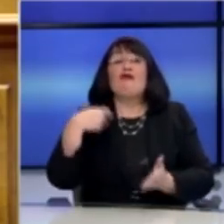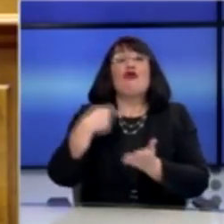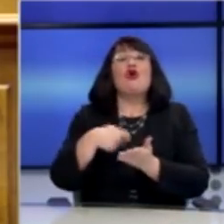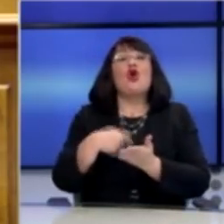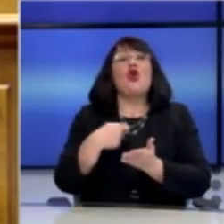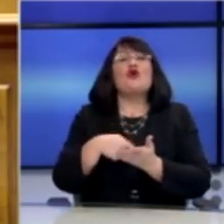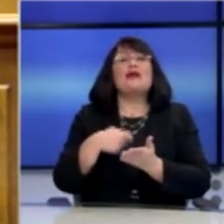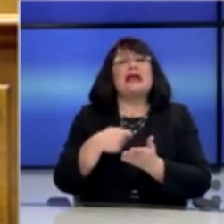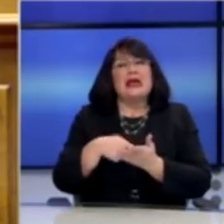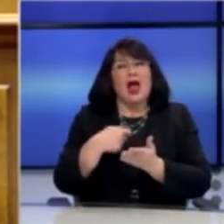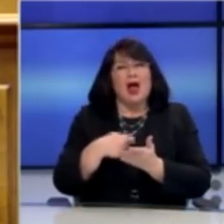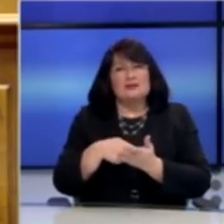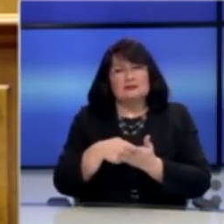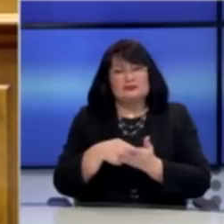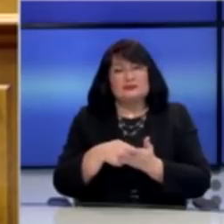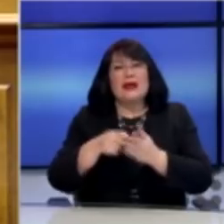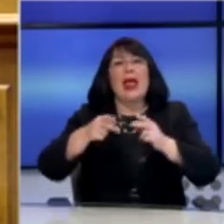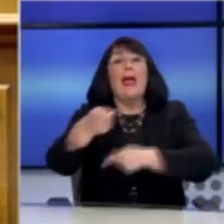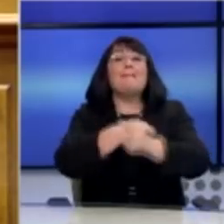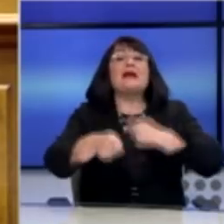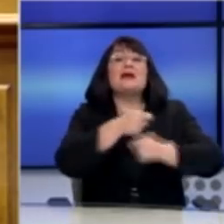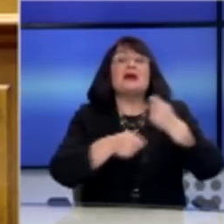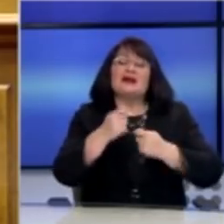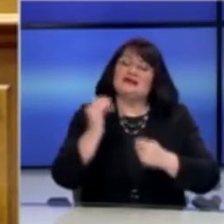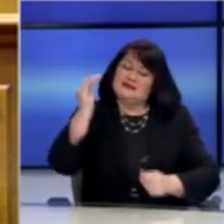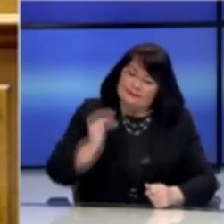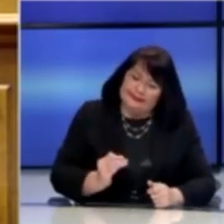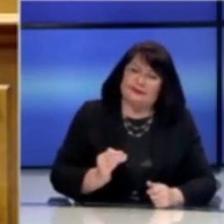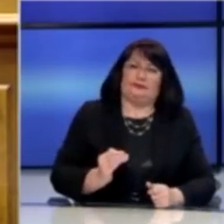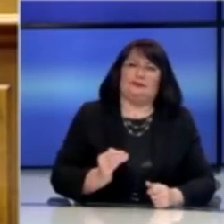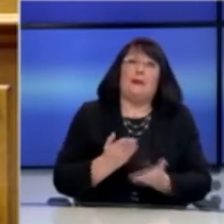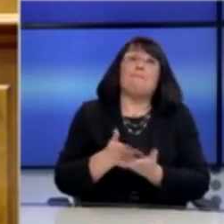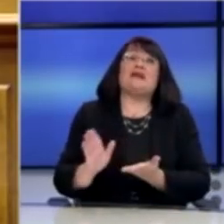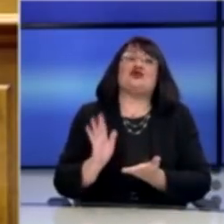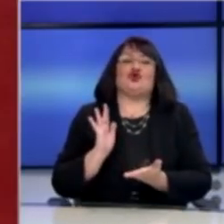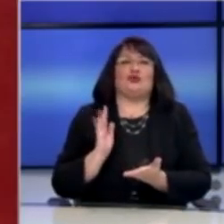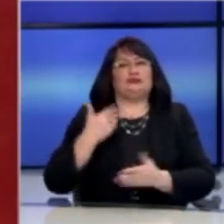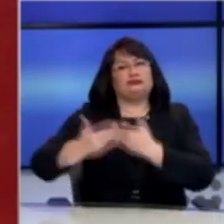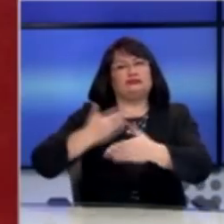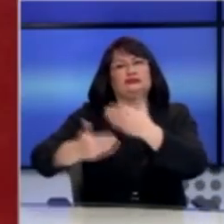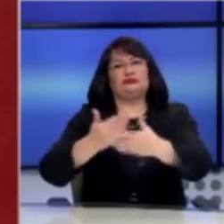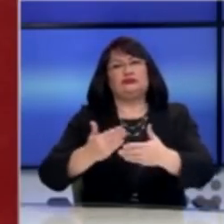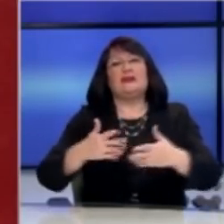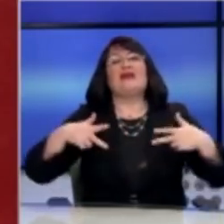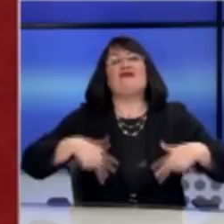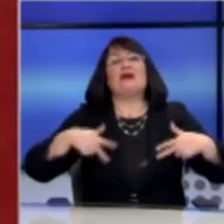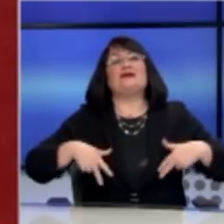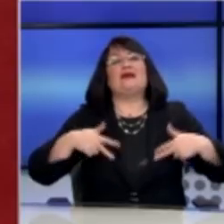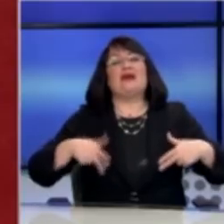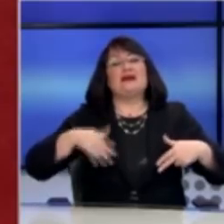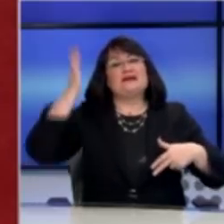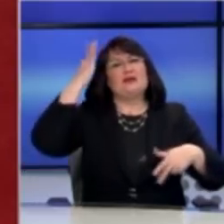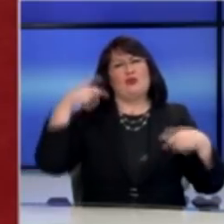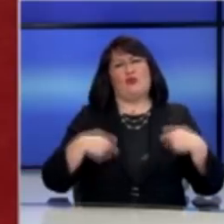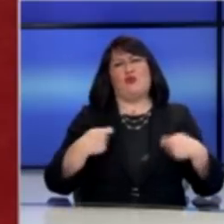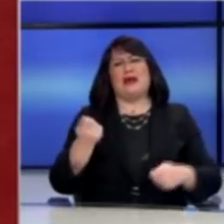των επιχειρήσεων έπεσε σχεδόν στο μισό. Διαχρονικά και με όλες τις κυβερνήσεις, το μεγάλο